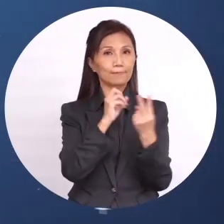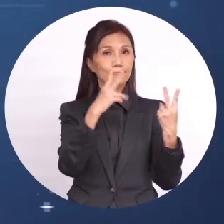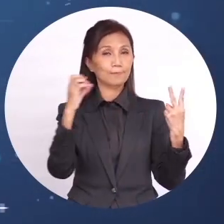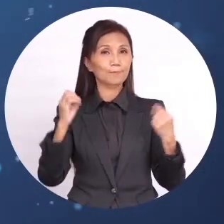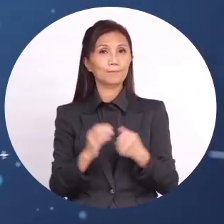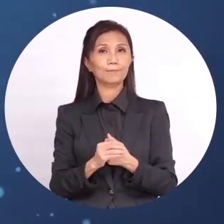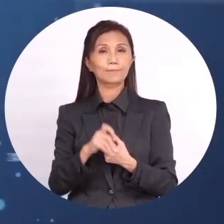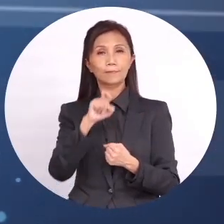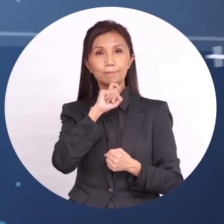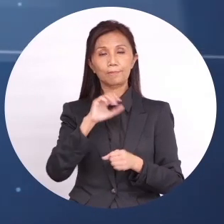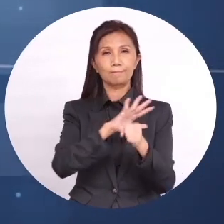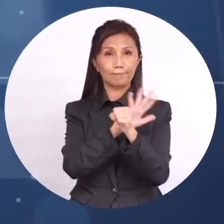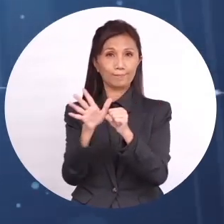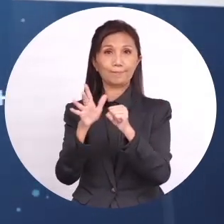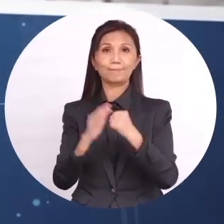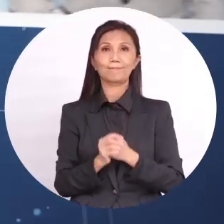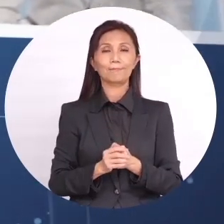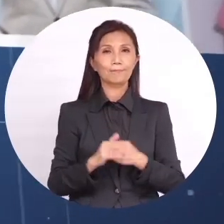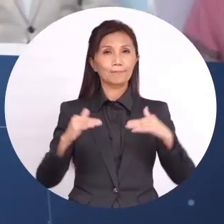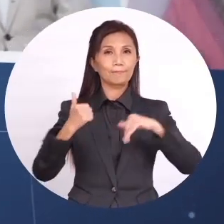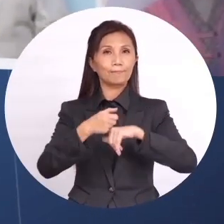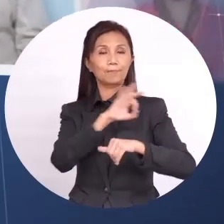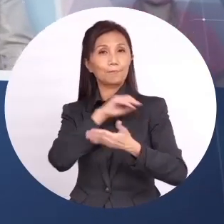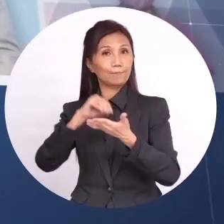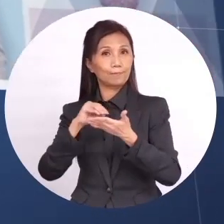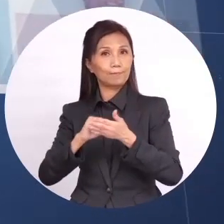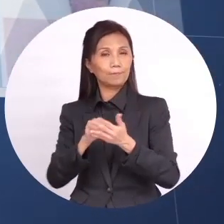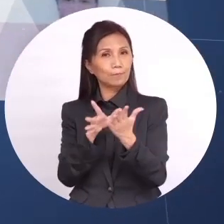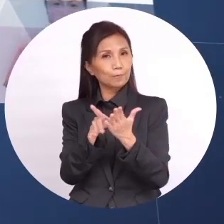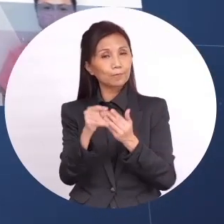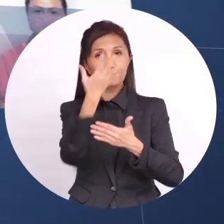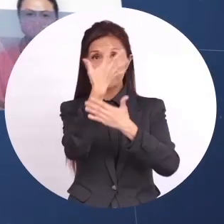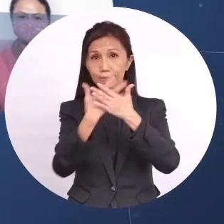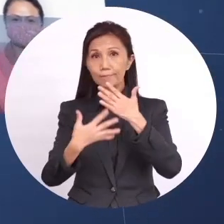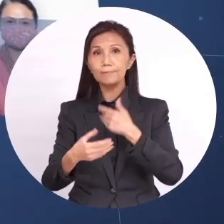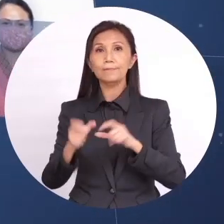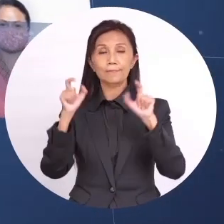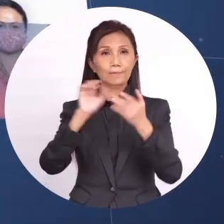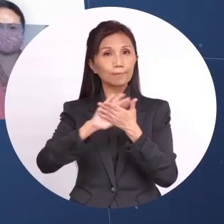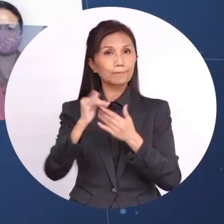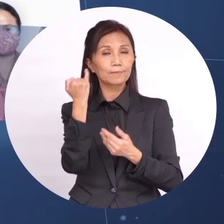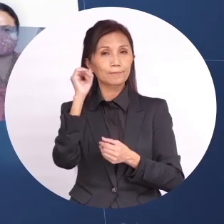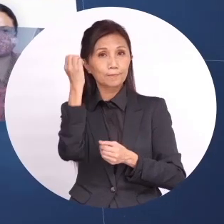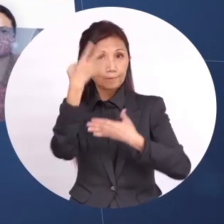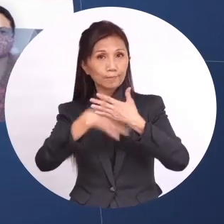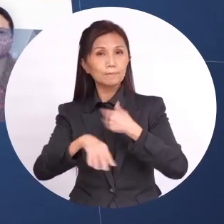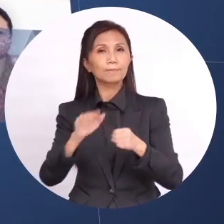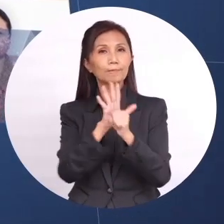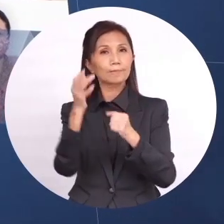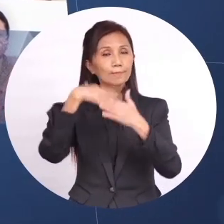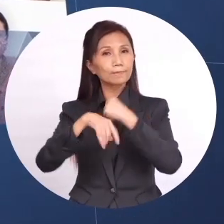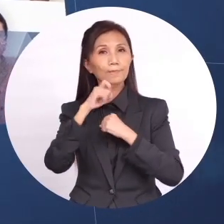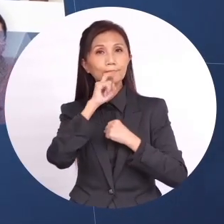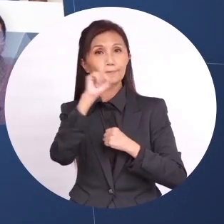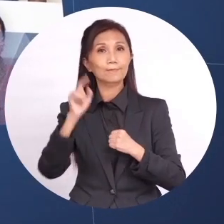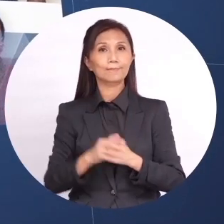2020年，因应新冠病毒的疫情，平机会设立了专属网页，厘清反歧视条例在疫情的适用